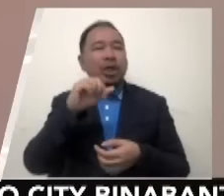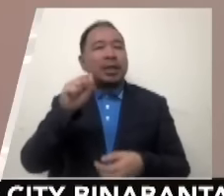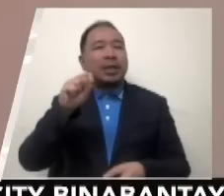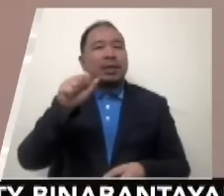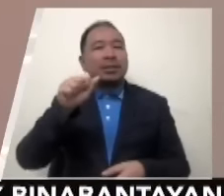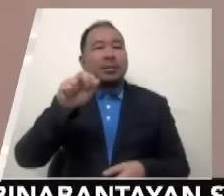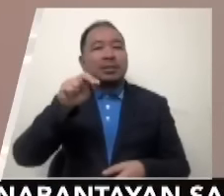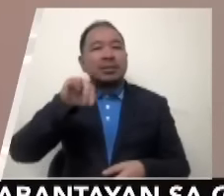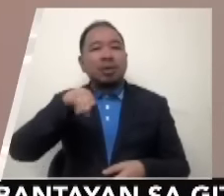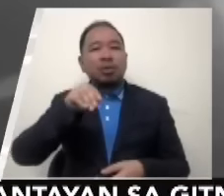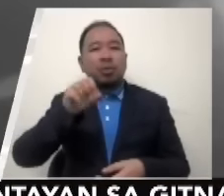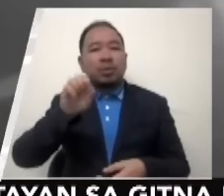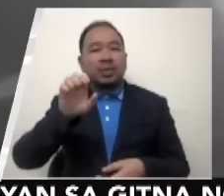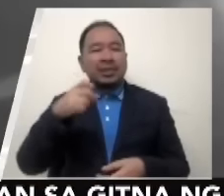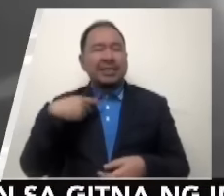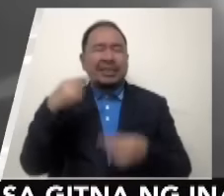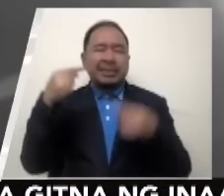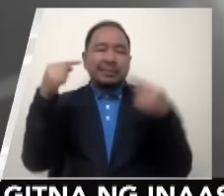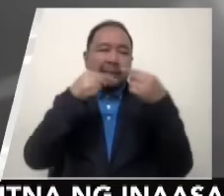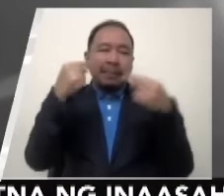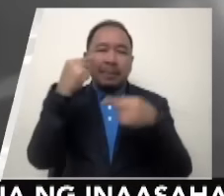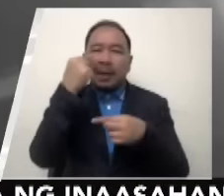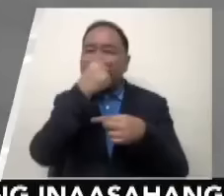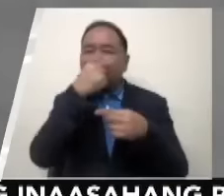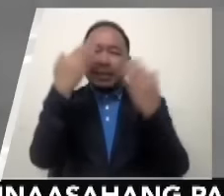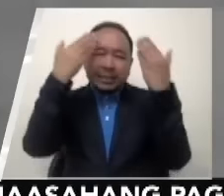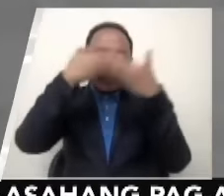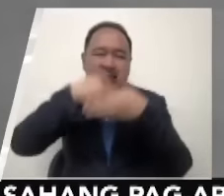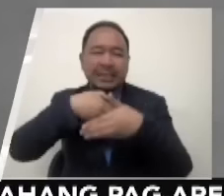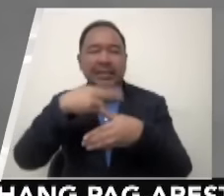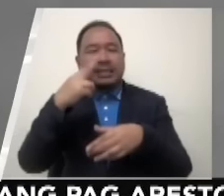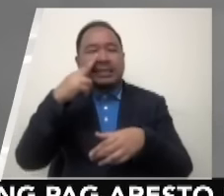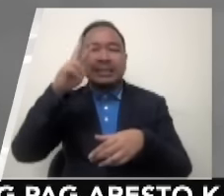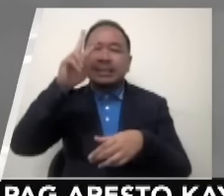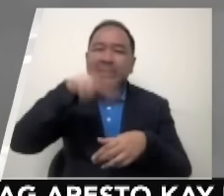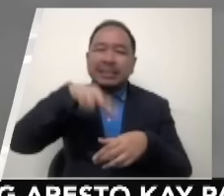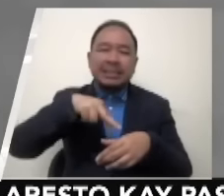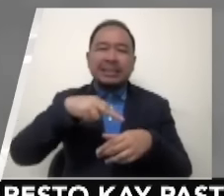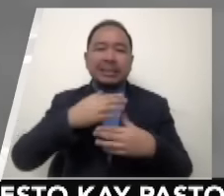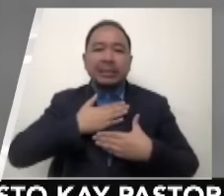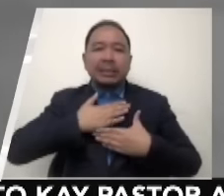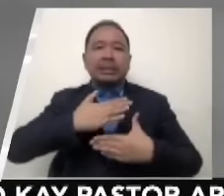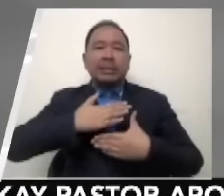Bigla po siyang nag-black out. Hindi po ako masyado makahingi ng maayos kasi